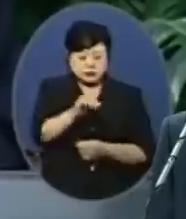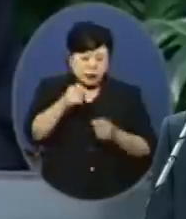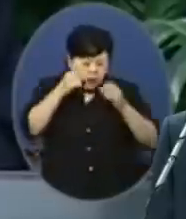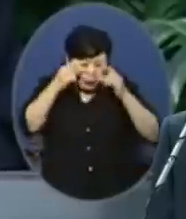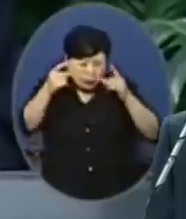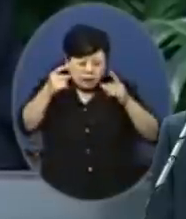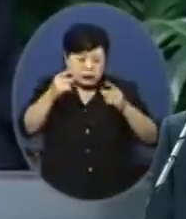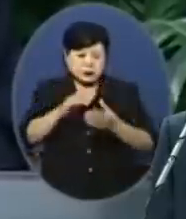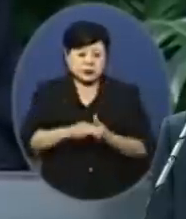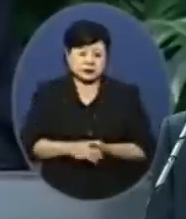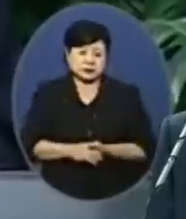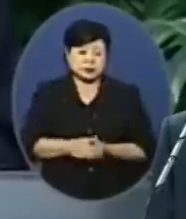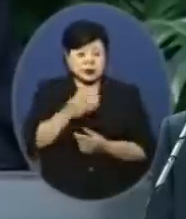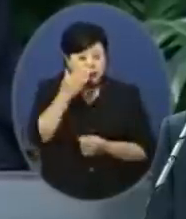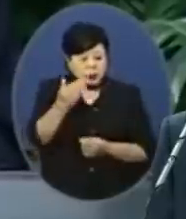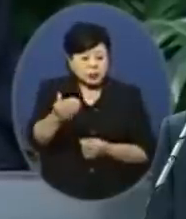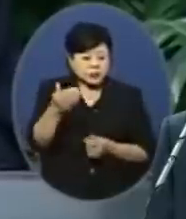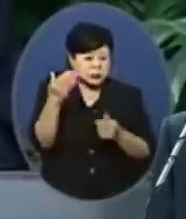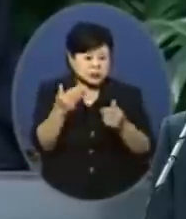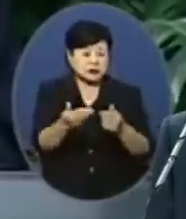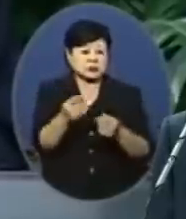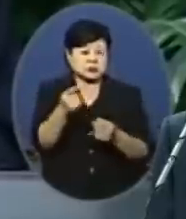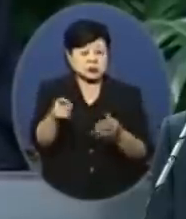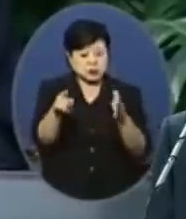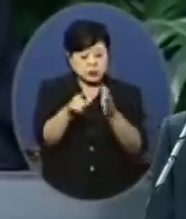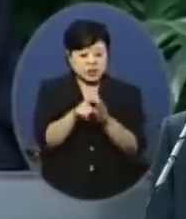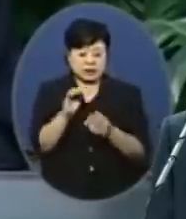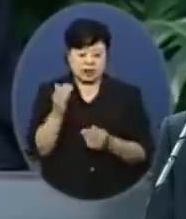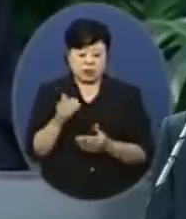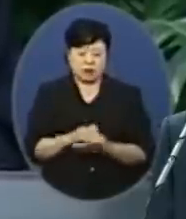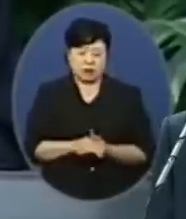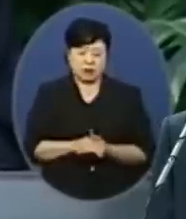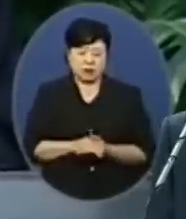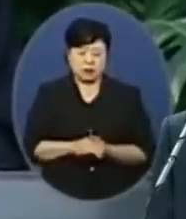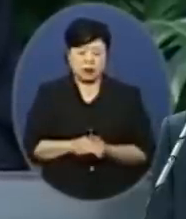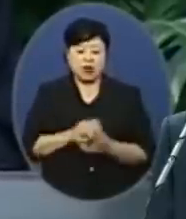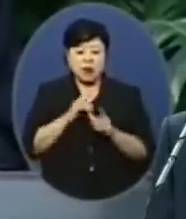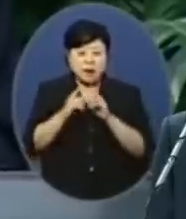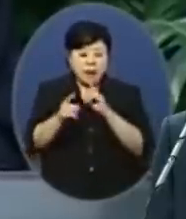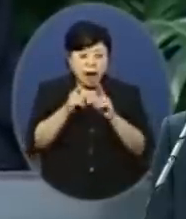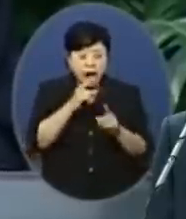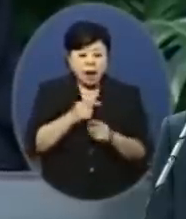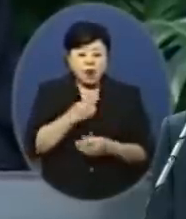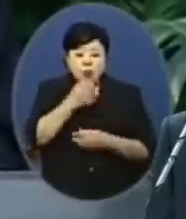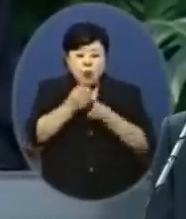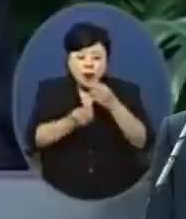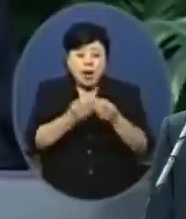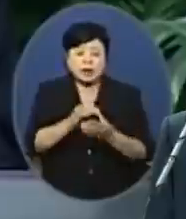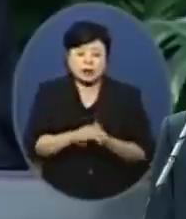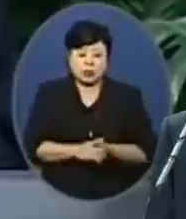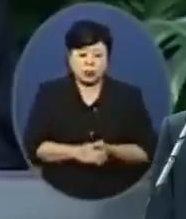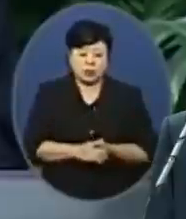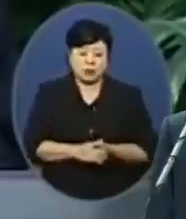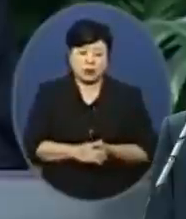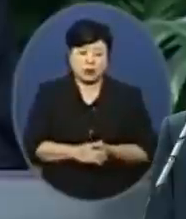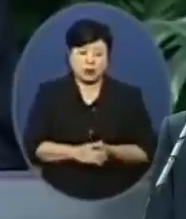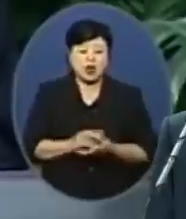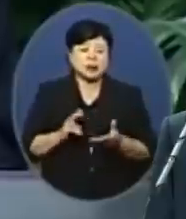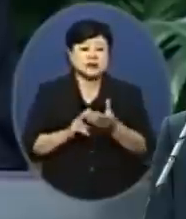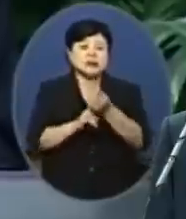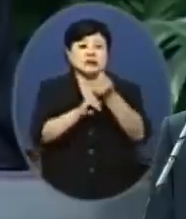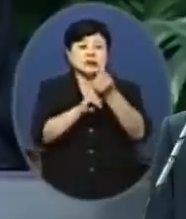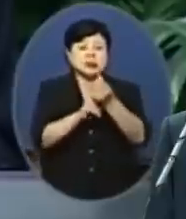깨달으면 깨달을수록 여러분께서 그것을 믿게 되고 말로서 고백하게 되면